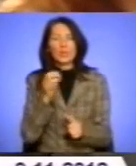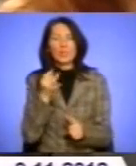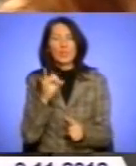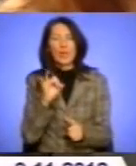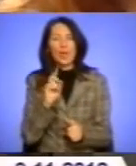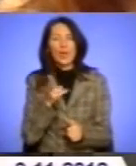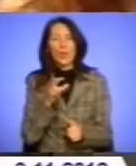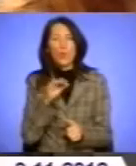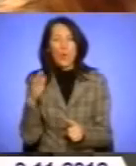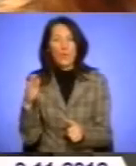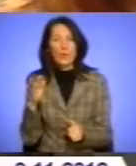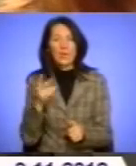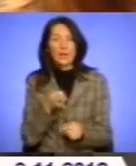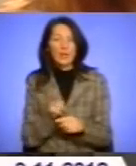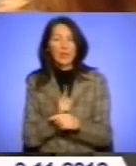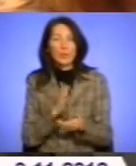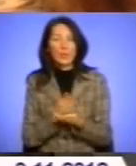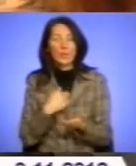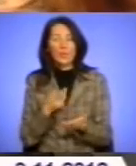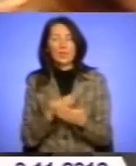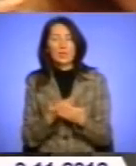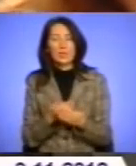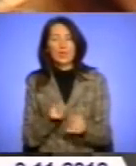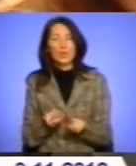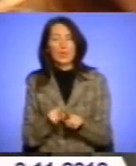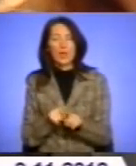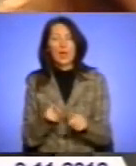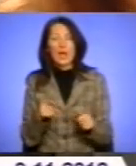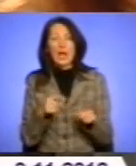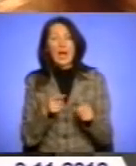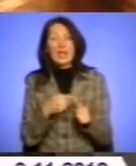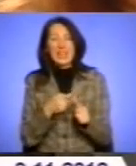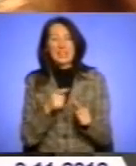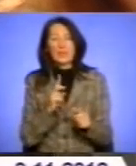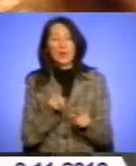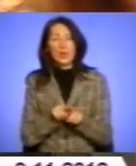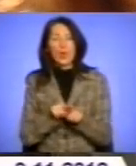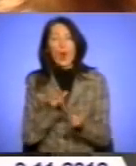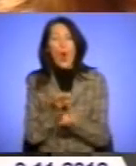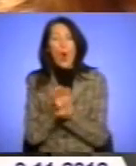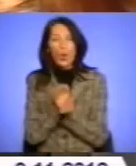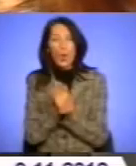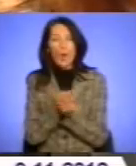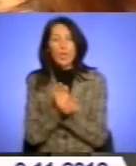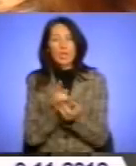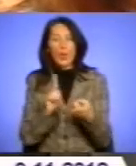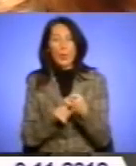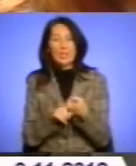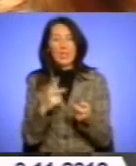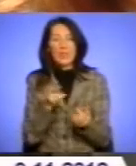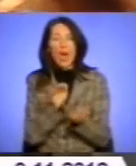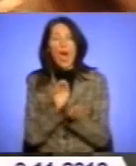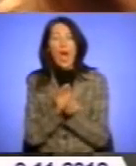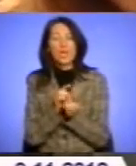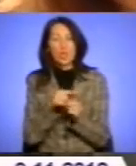в Тернополі є, і мені видається, що це якраз така назва «Крокодил». Я б назвала цю назву, тому що поєднується два слова